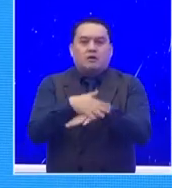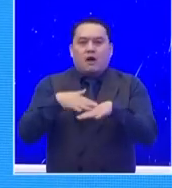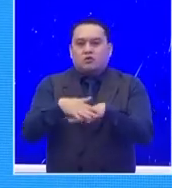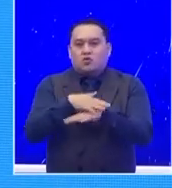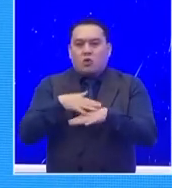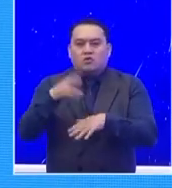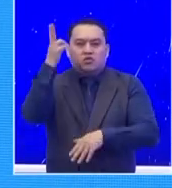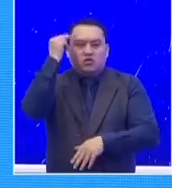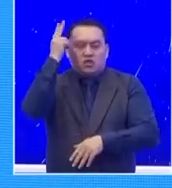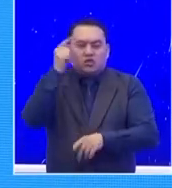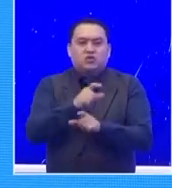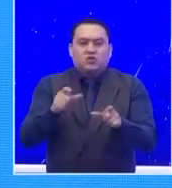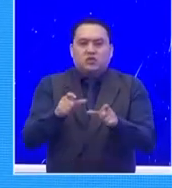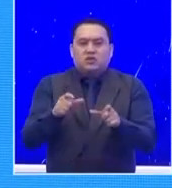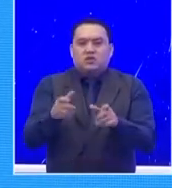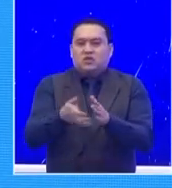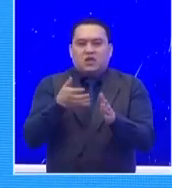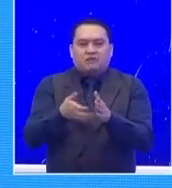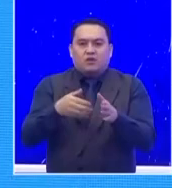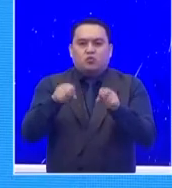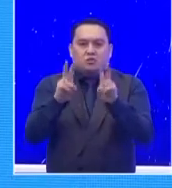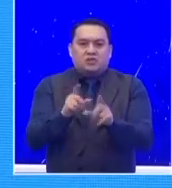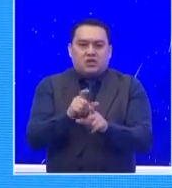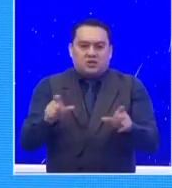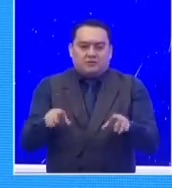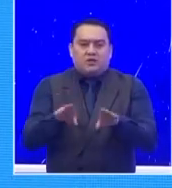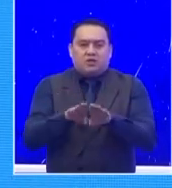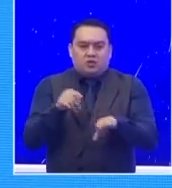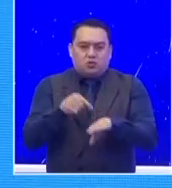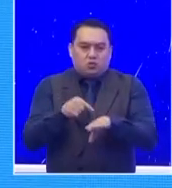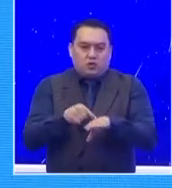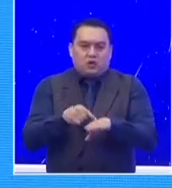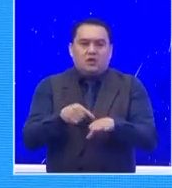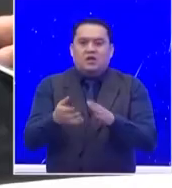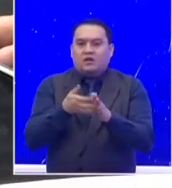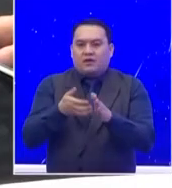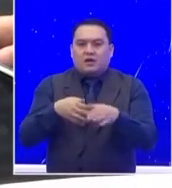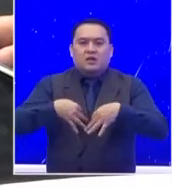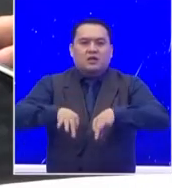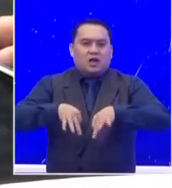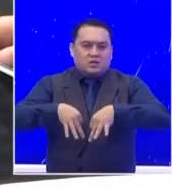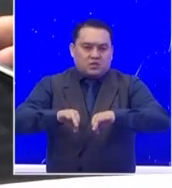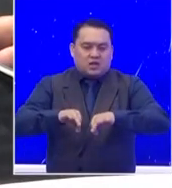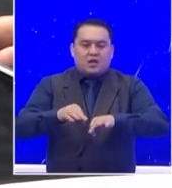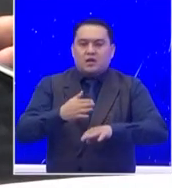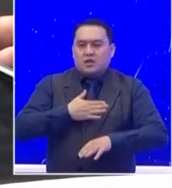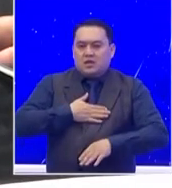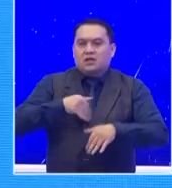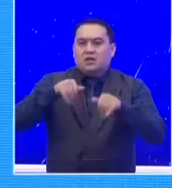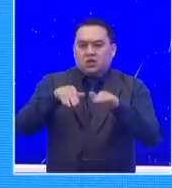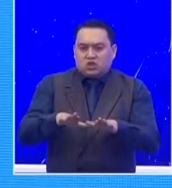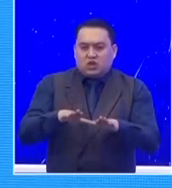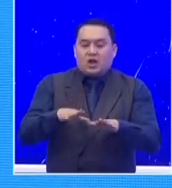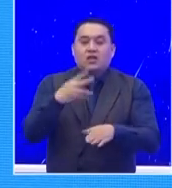районах, количество бригад не соответствует нормативу. Также не хватает транспорта. Поэтому мы решили, что к